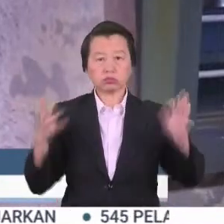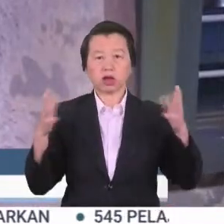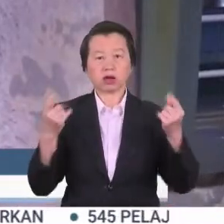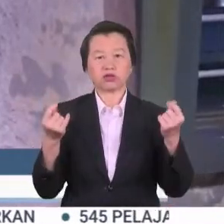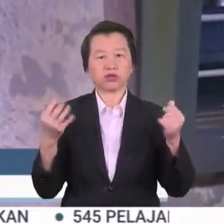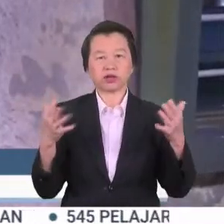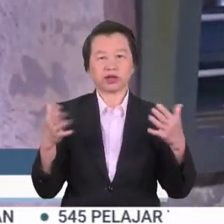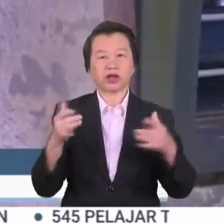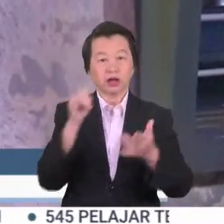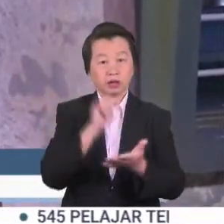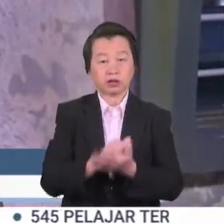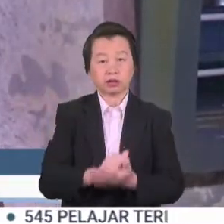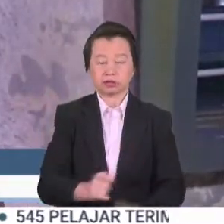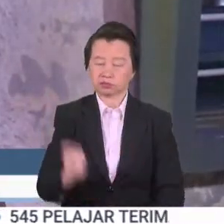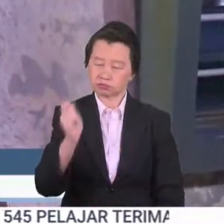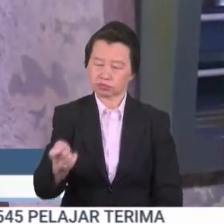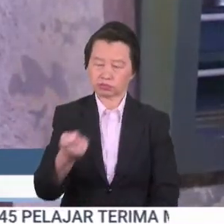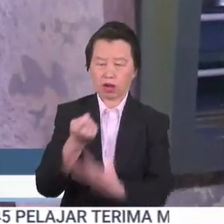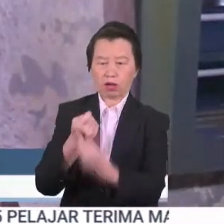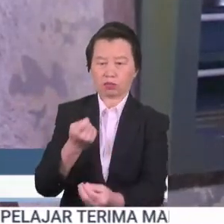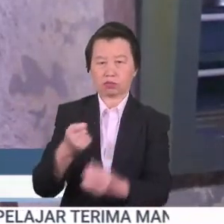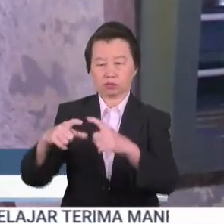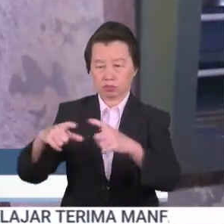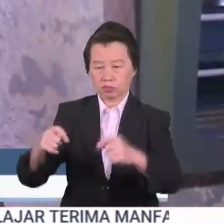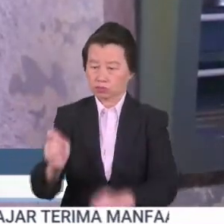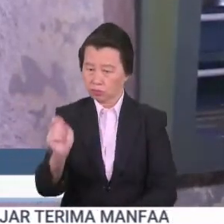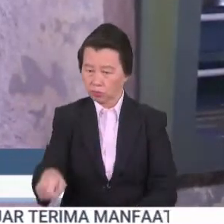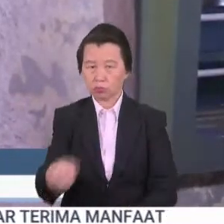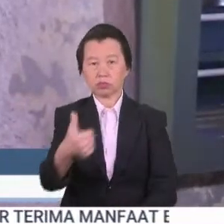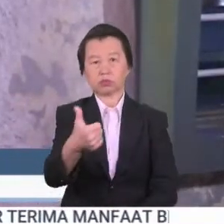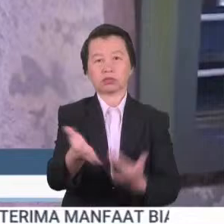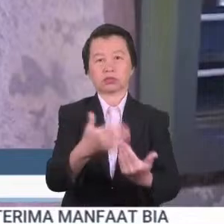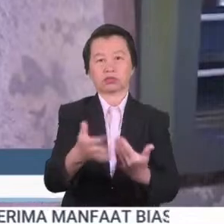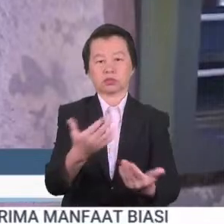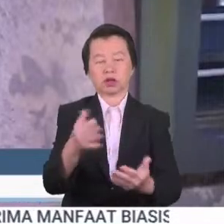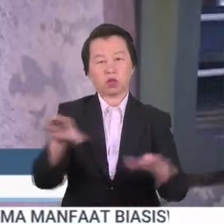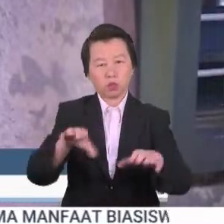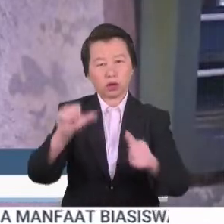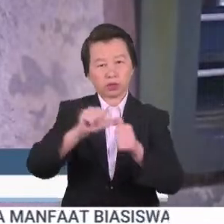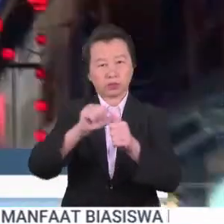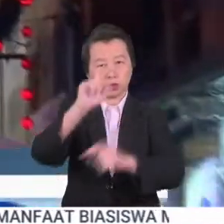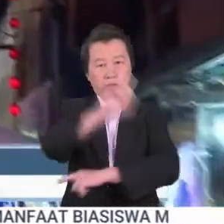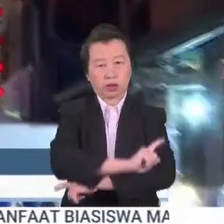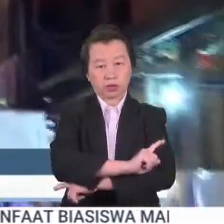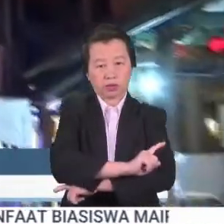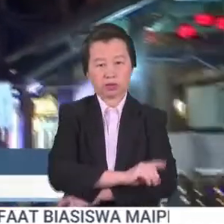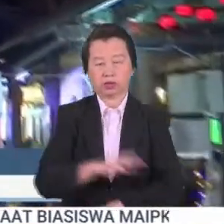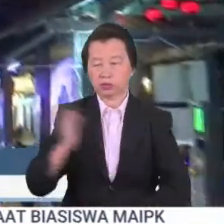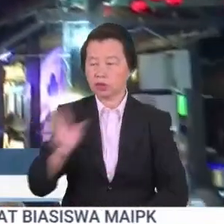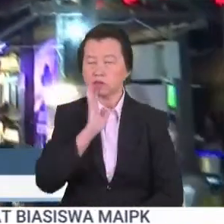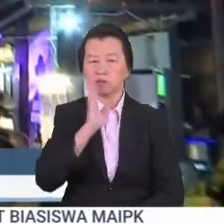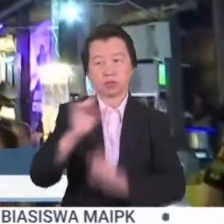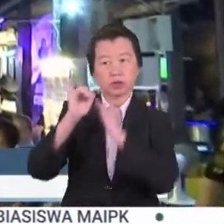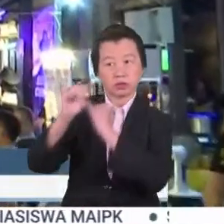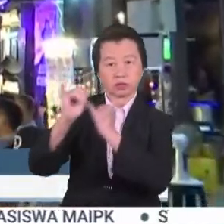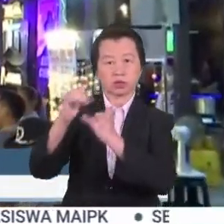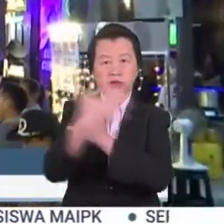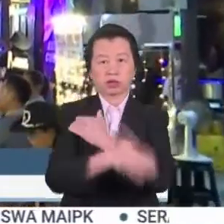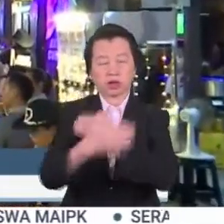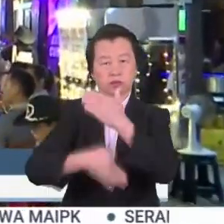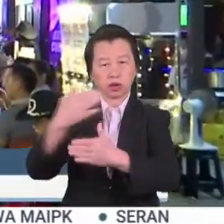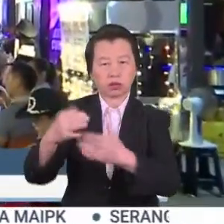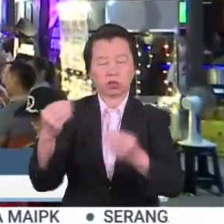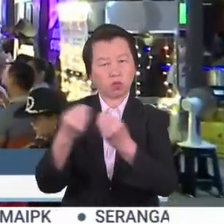Itu Memang sesuatu yang dilaksanakan setiap hari Beliau juga berpendapat langkah ini selari dengan negara-negara maju yang kini